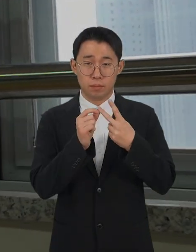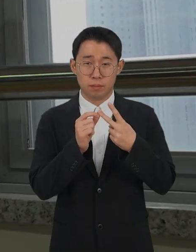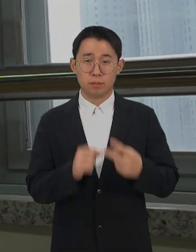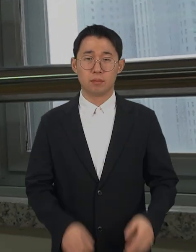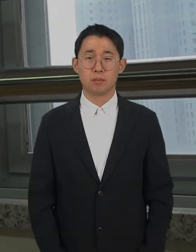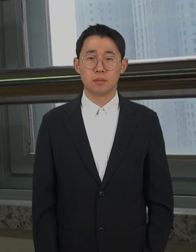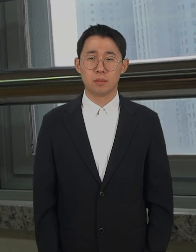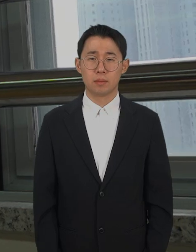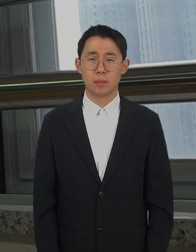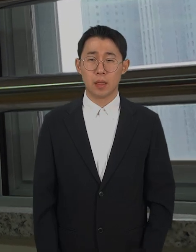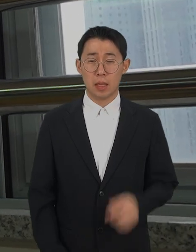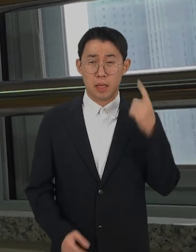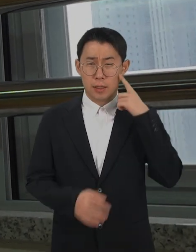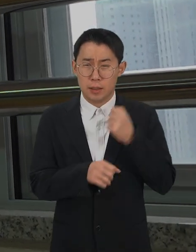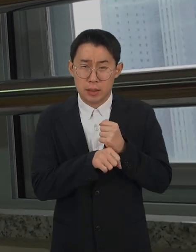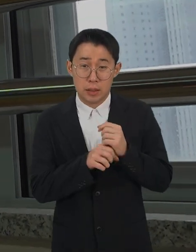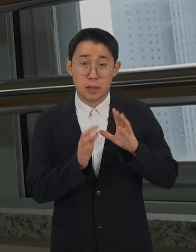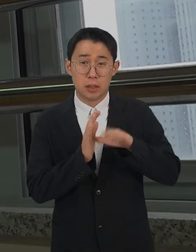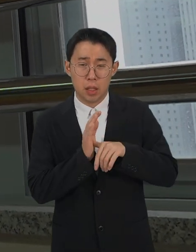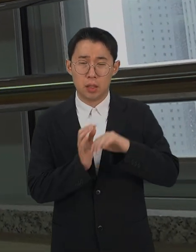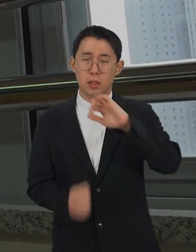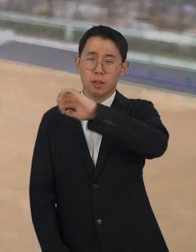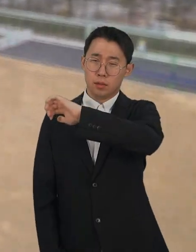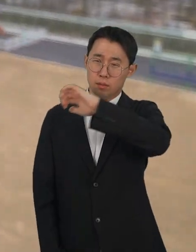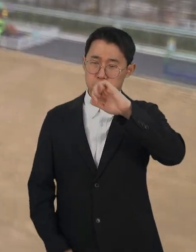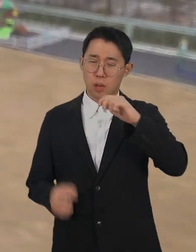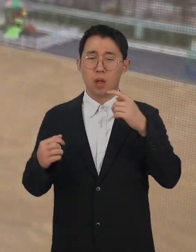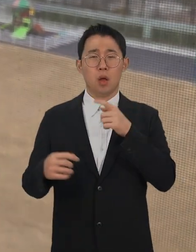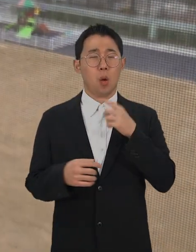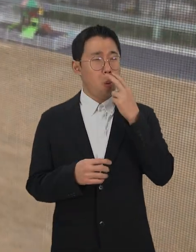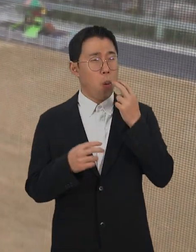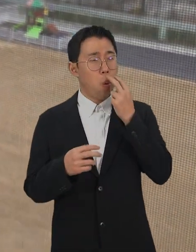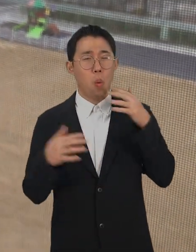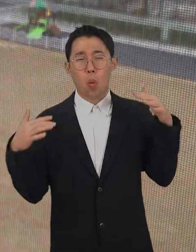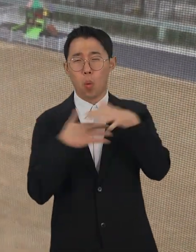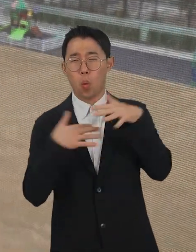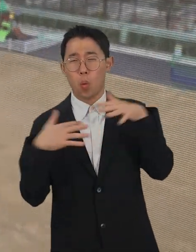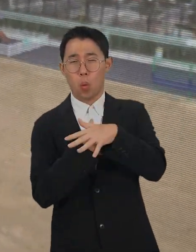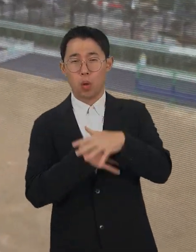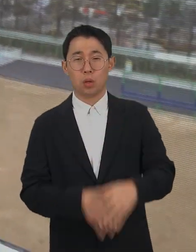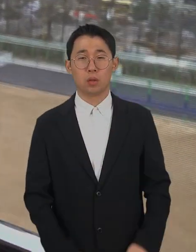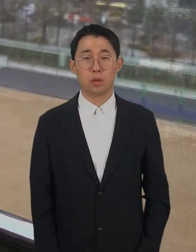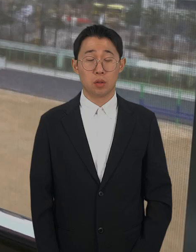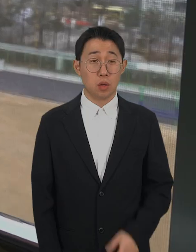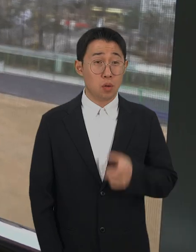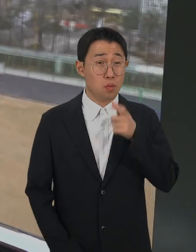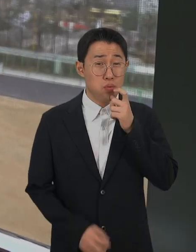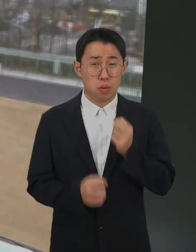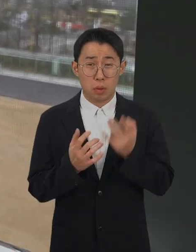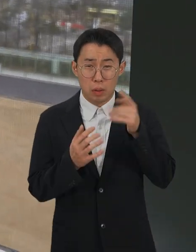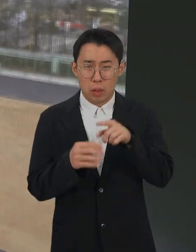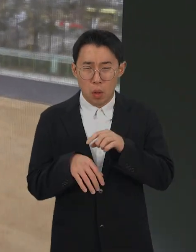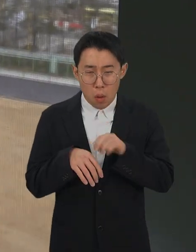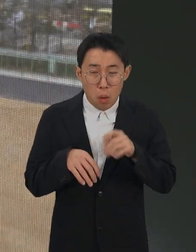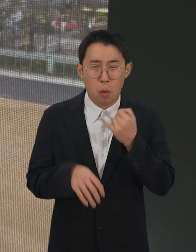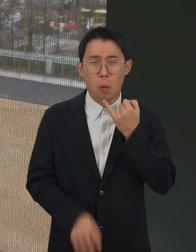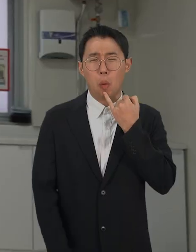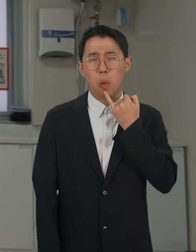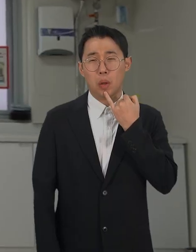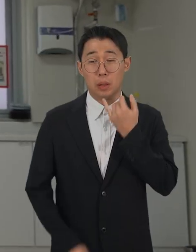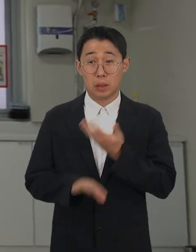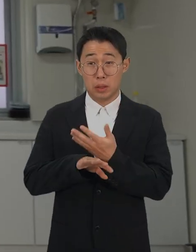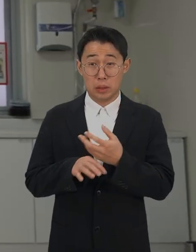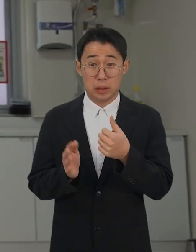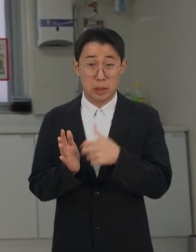두 번째, 기체가 발생하는 실험을 할 때는 창문을 열어 환기를 해야 해요. 수증기는 괜찮지만 다른